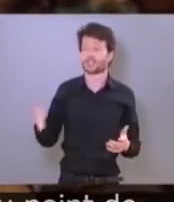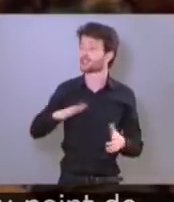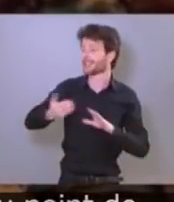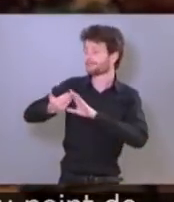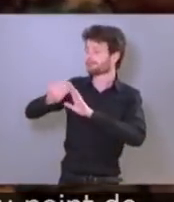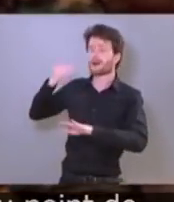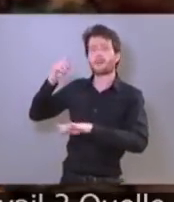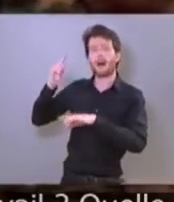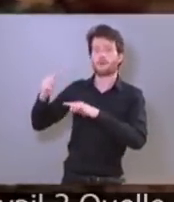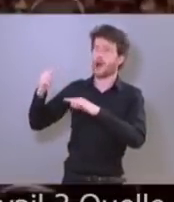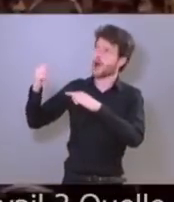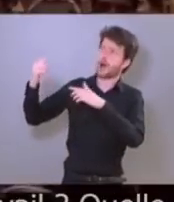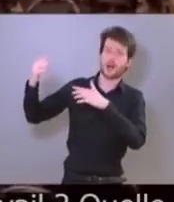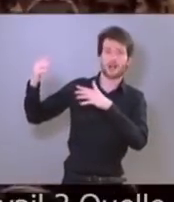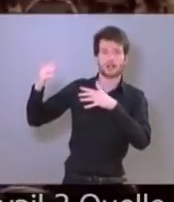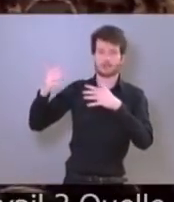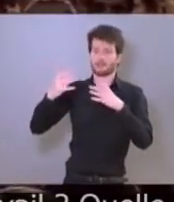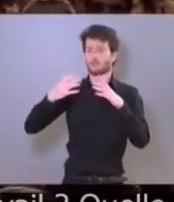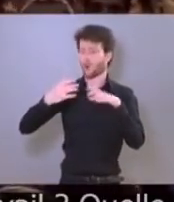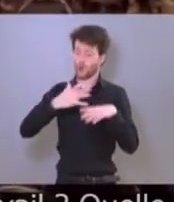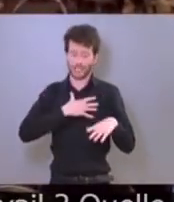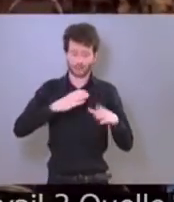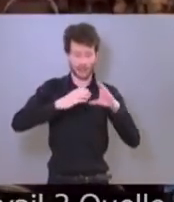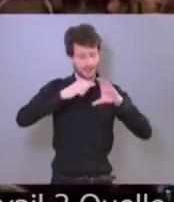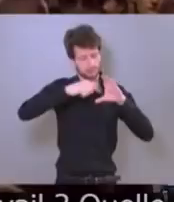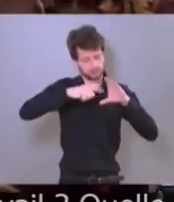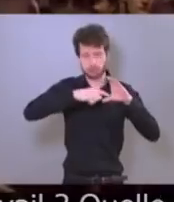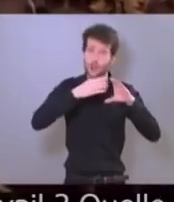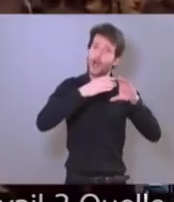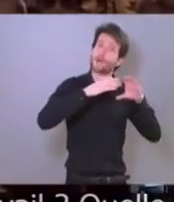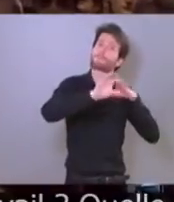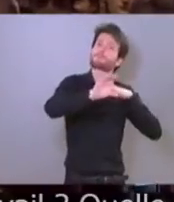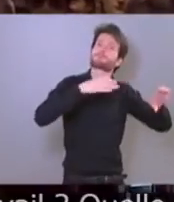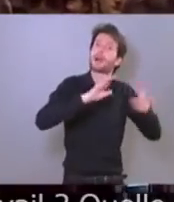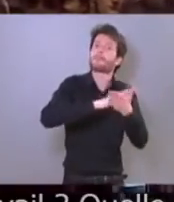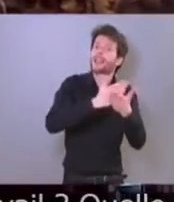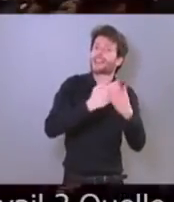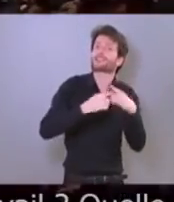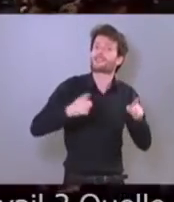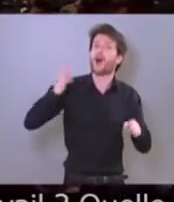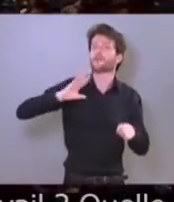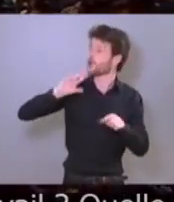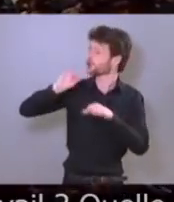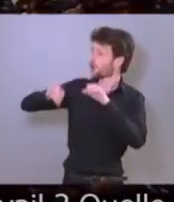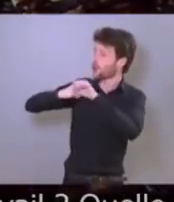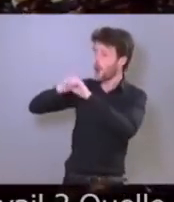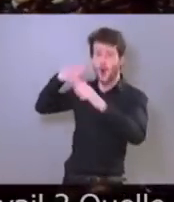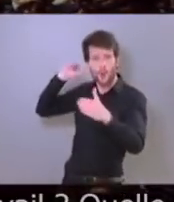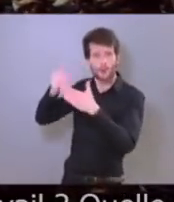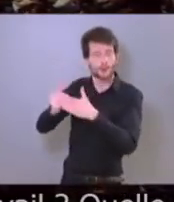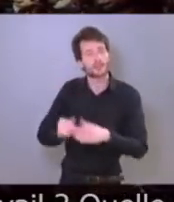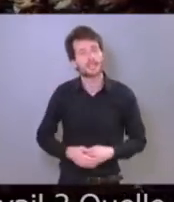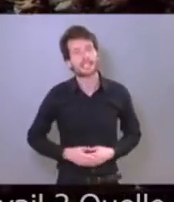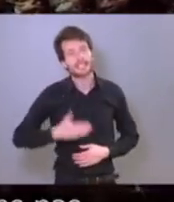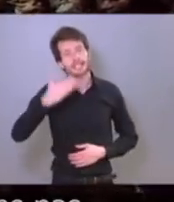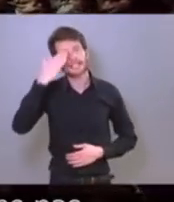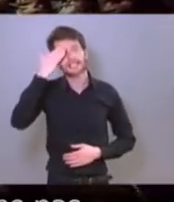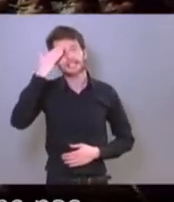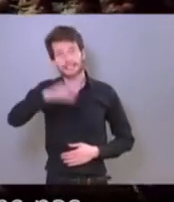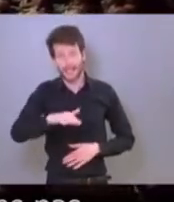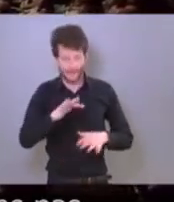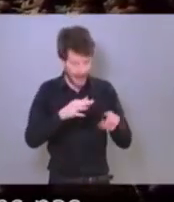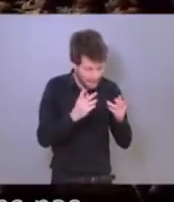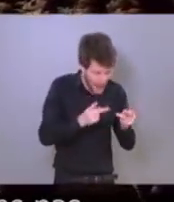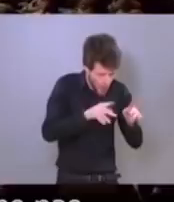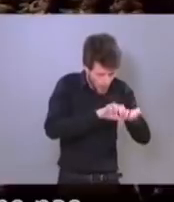passé. On ne s'est pas partagé la richesse de la même manière au cours des 30 dernières années. Savez-vous que 10 points de la valeur produite